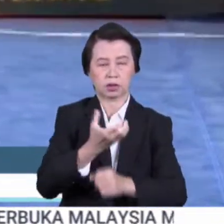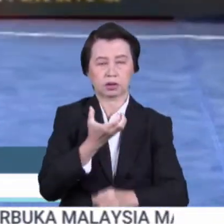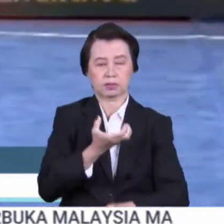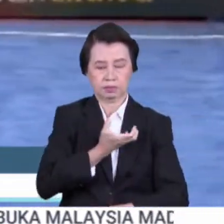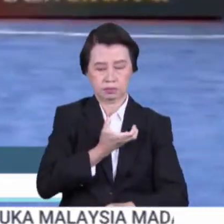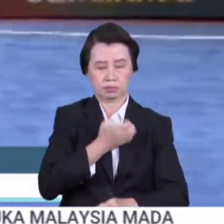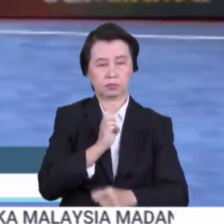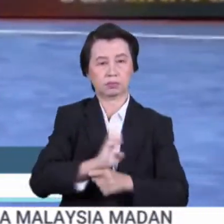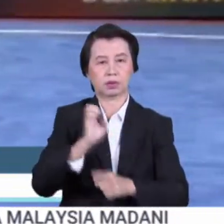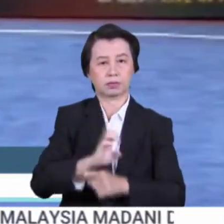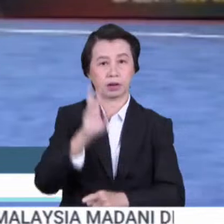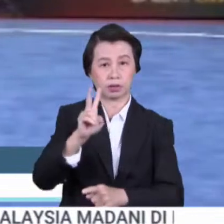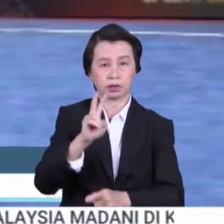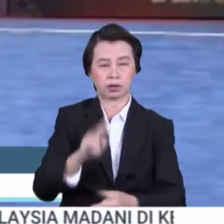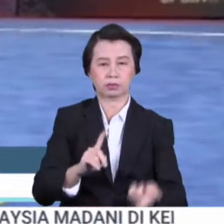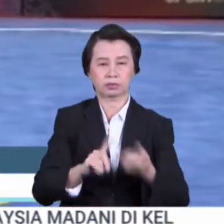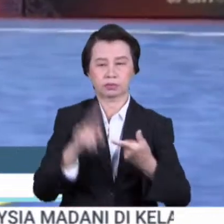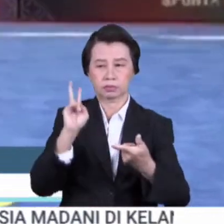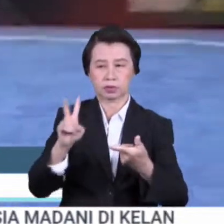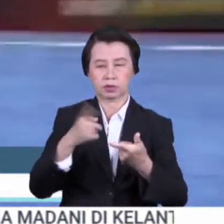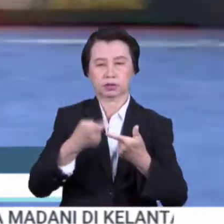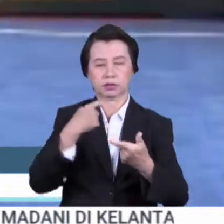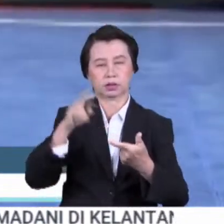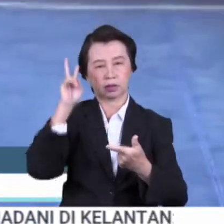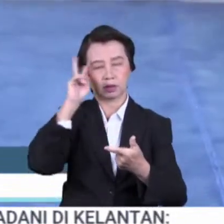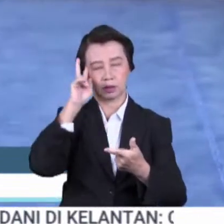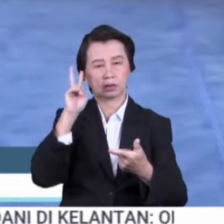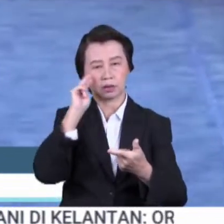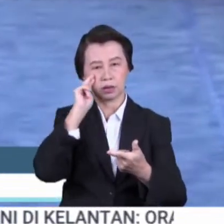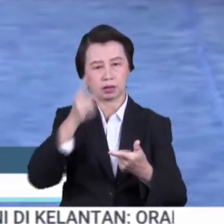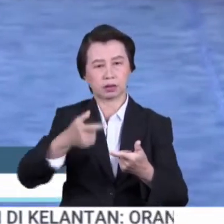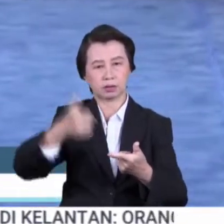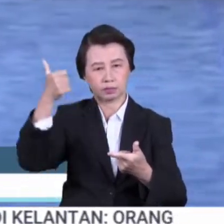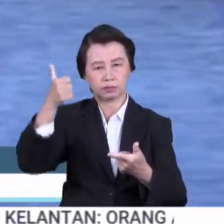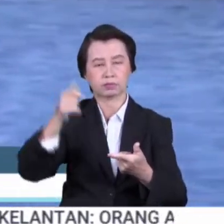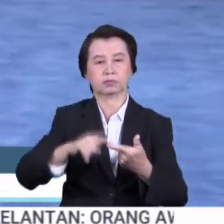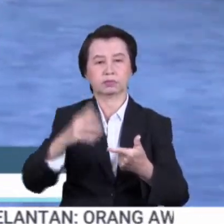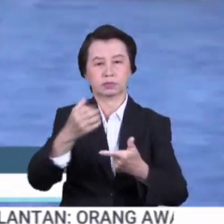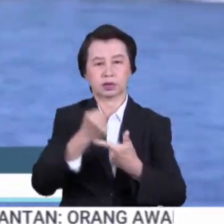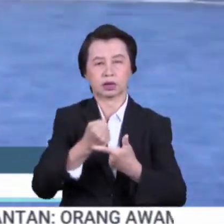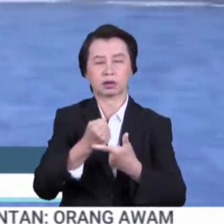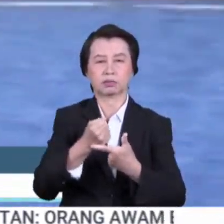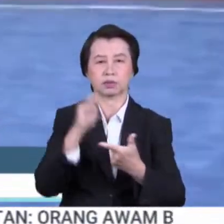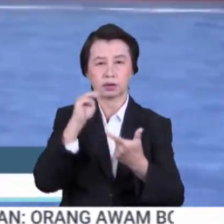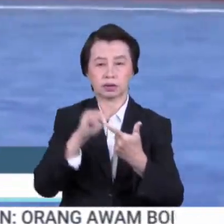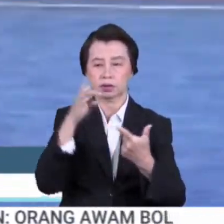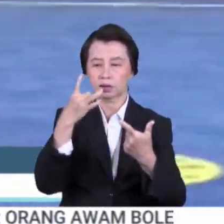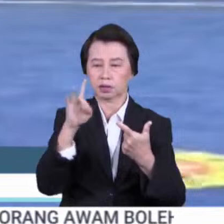keduanya. Pingat perak dimenangi atlet Vietnam Pan Thi Tu Binh yang meraih keseluruhan